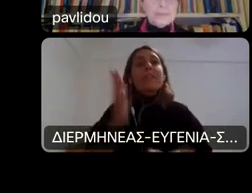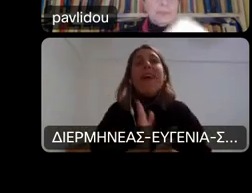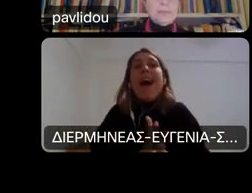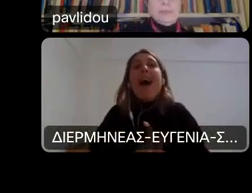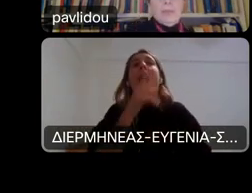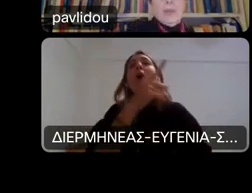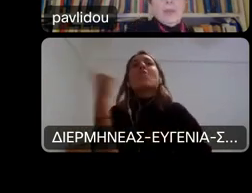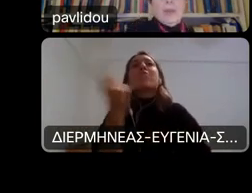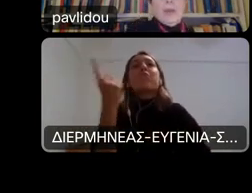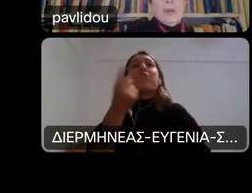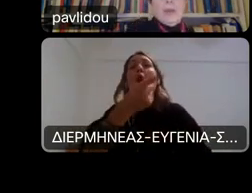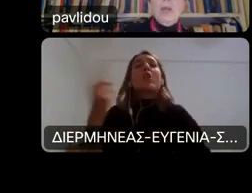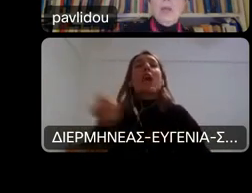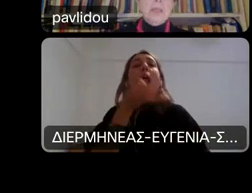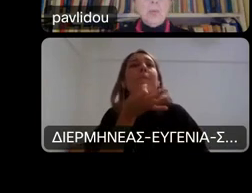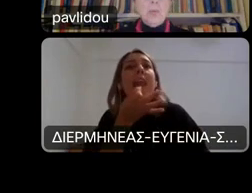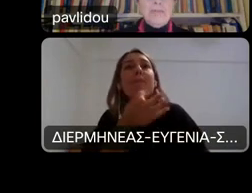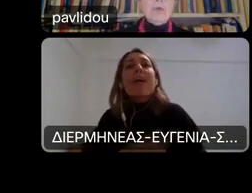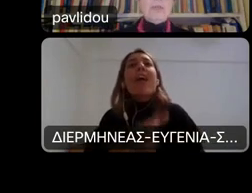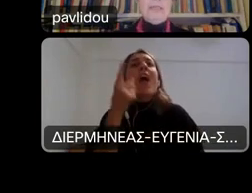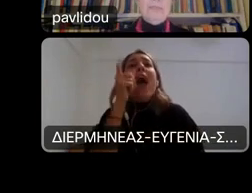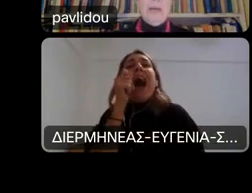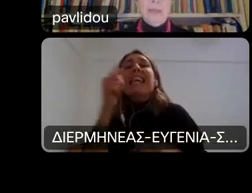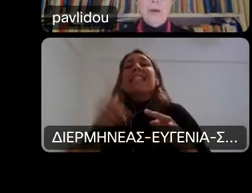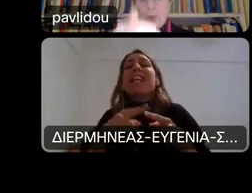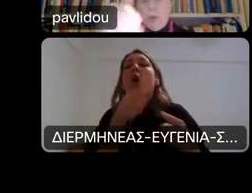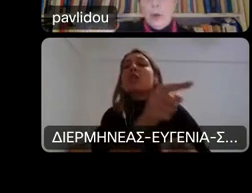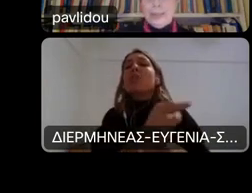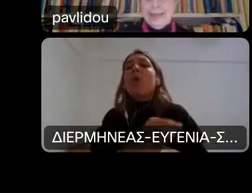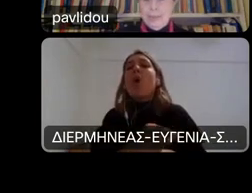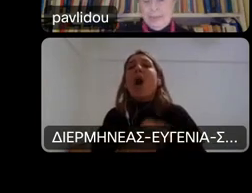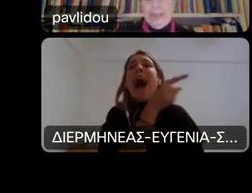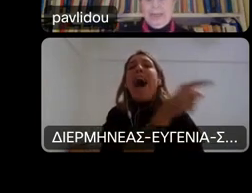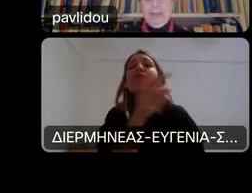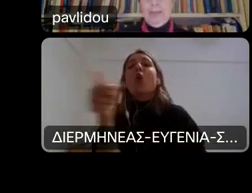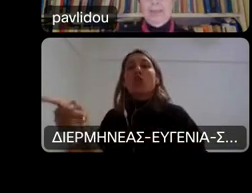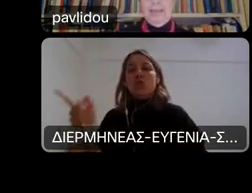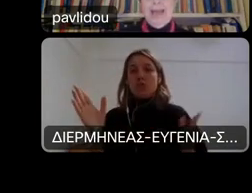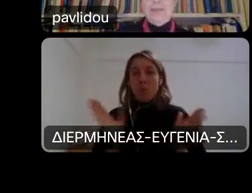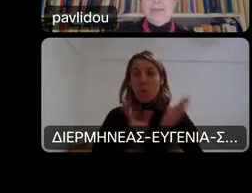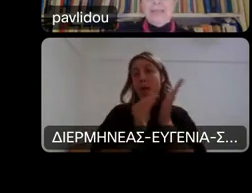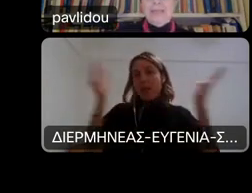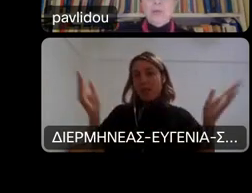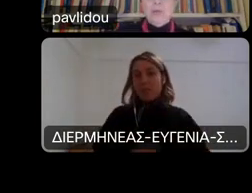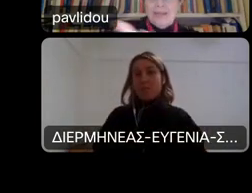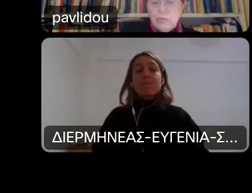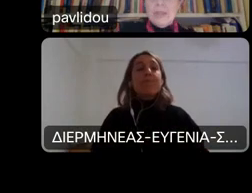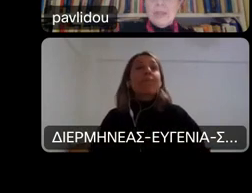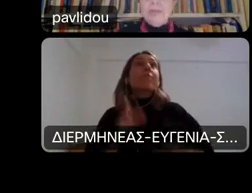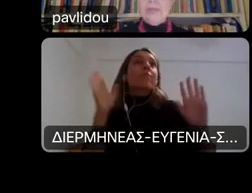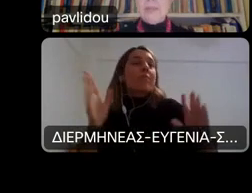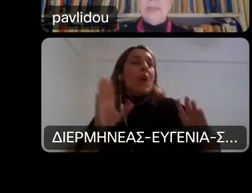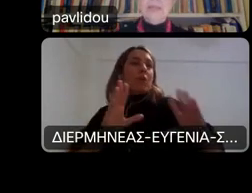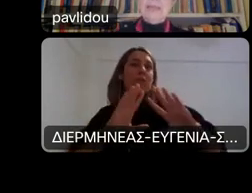αρσενική. Το δεύτερο ζήτημα, οπότε η έκβαση είναι ότι καταφεύγουμε στη